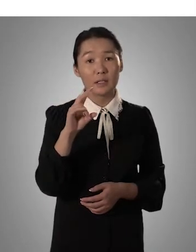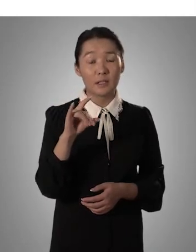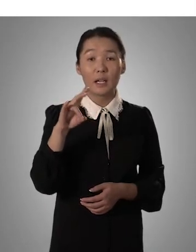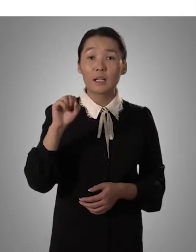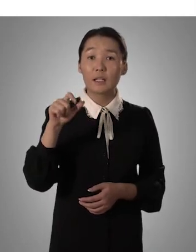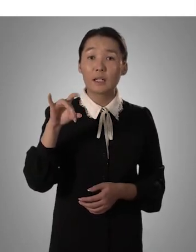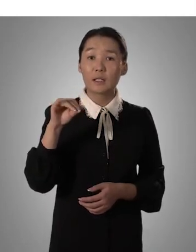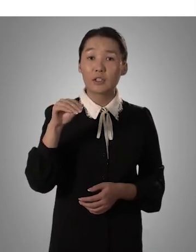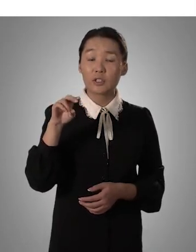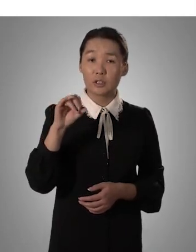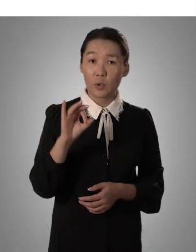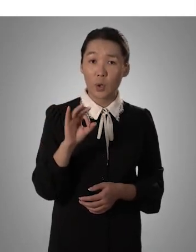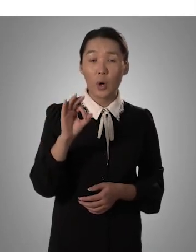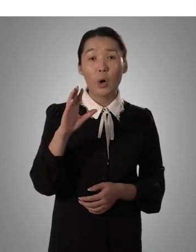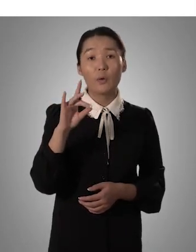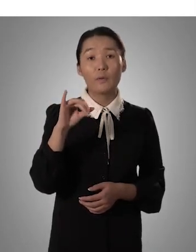вручен